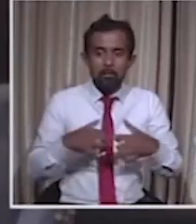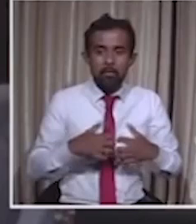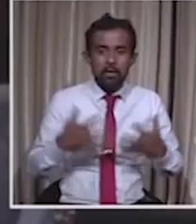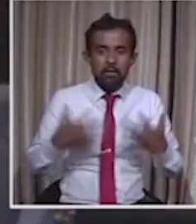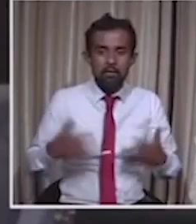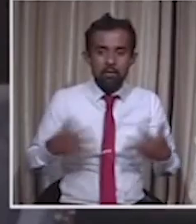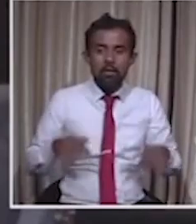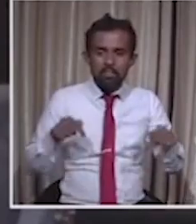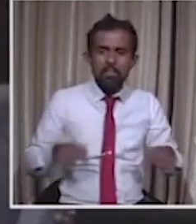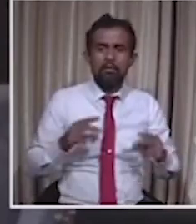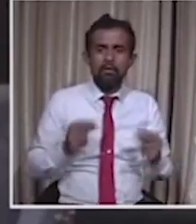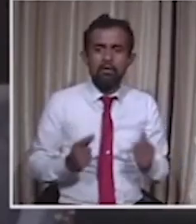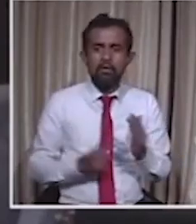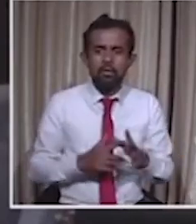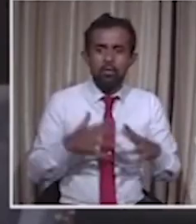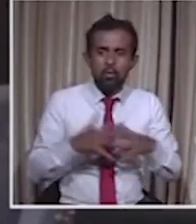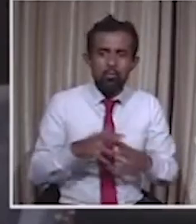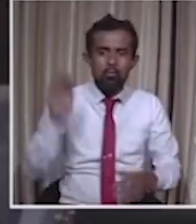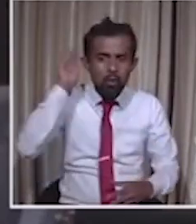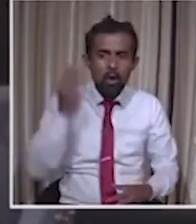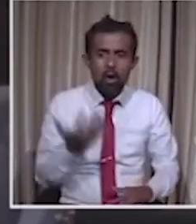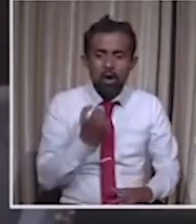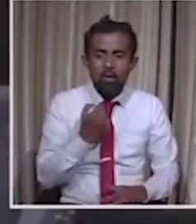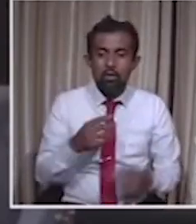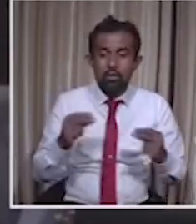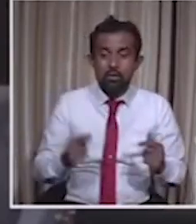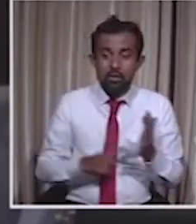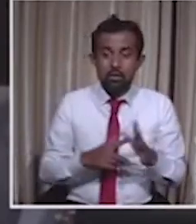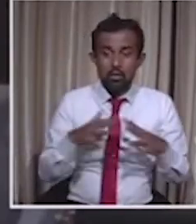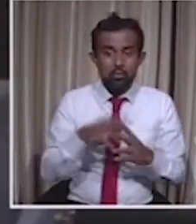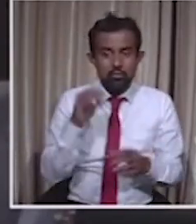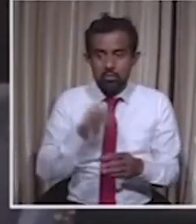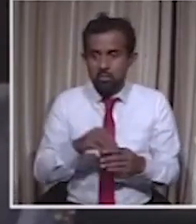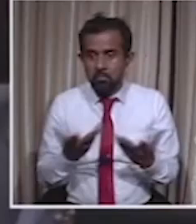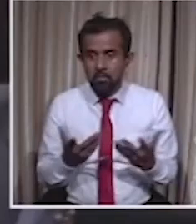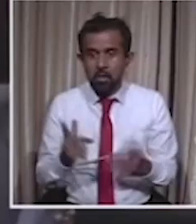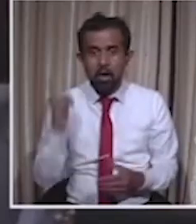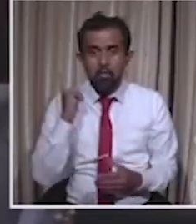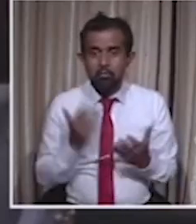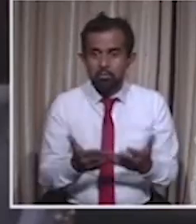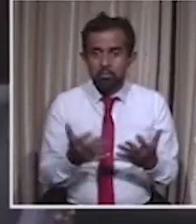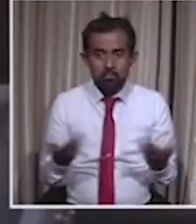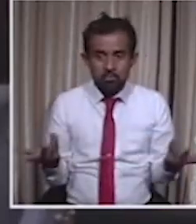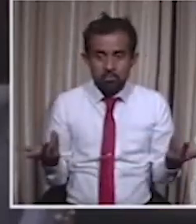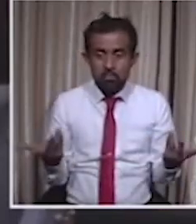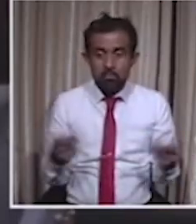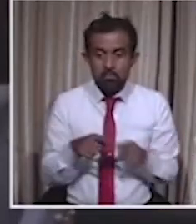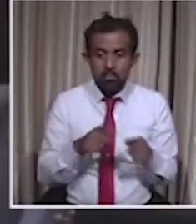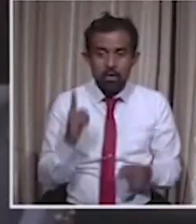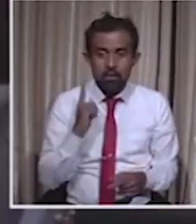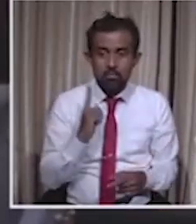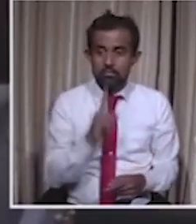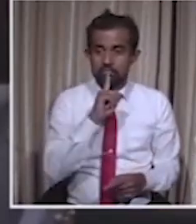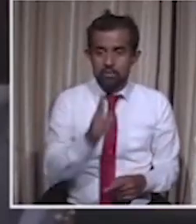ඉවරයි දැන් මොකටද හදිසි නීතිය කියලා අහනවා. මේ හදිසි නීතිය නොදැම්මනම් මේ විදියට හමුදාව ක්‍රියාත්මක නොවුනනම් මේ විදියට හමුදාව අන